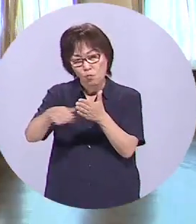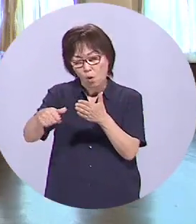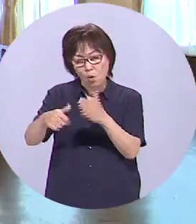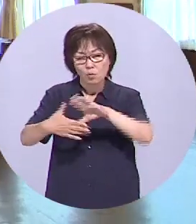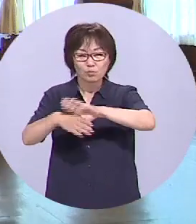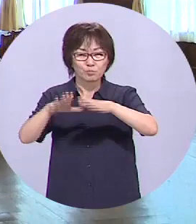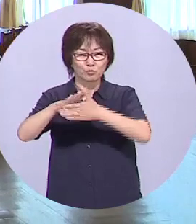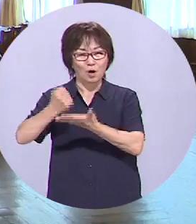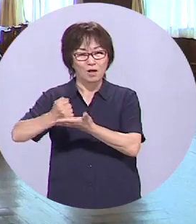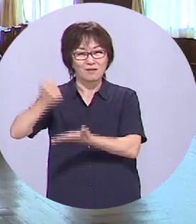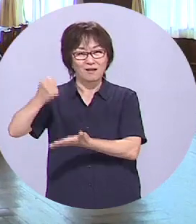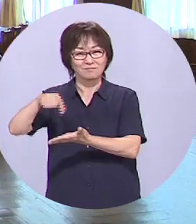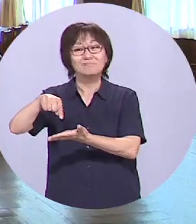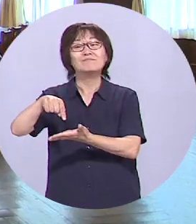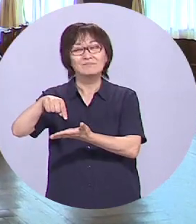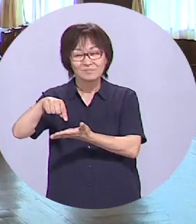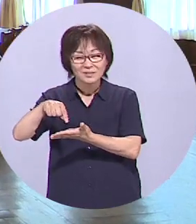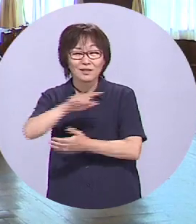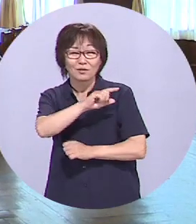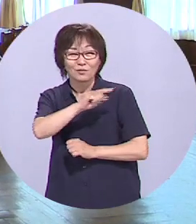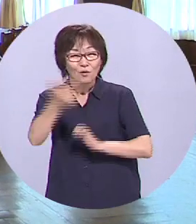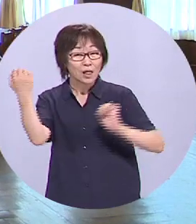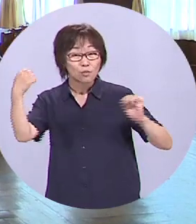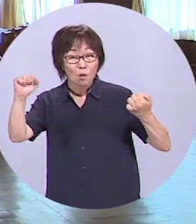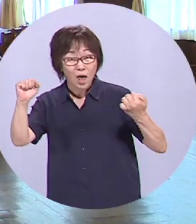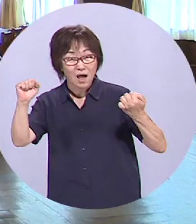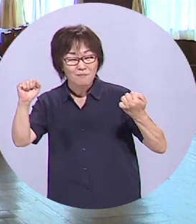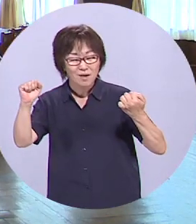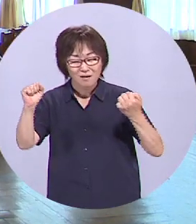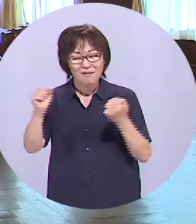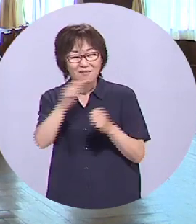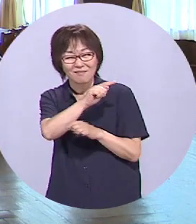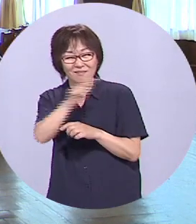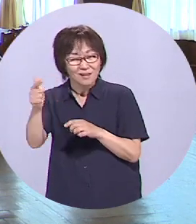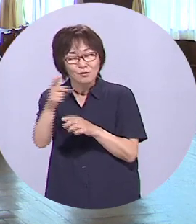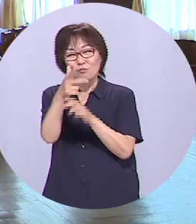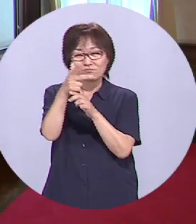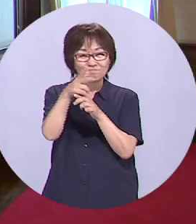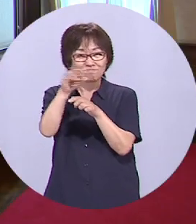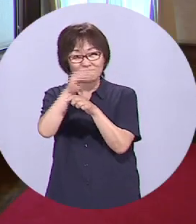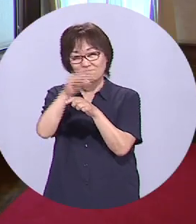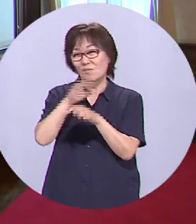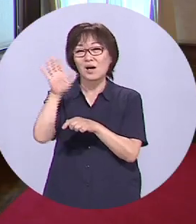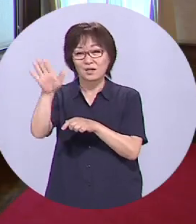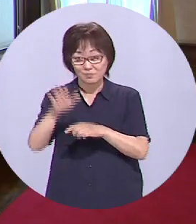定され、数多くのドラマやプロモーションビデオの舞台として使われています。